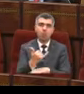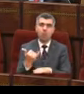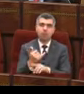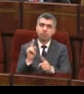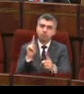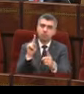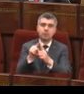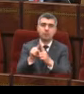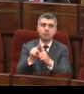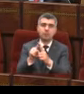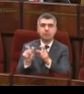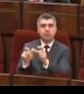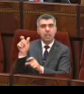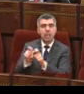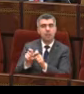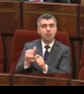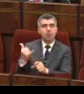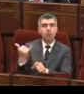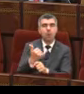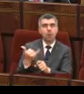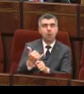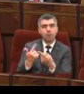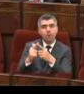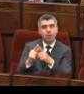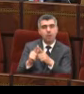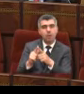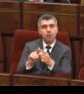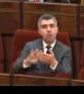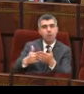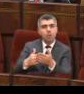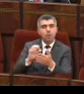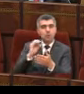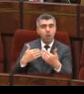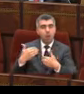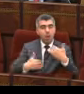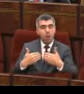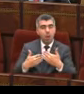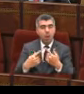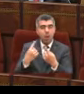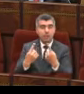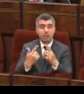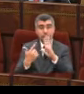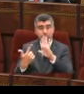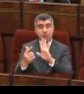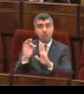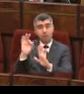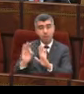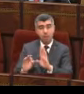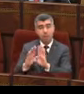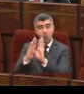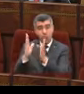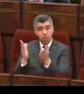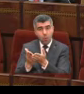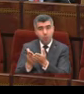المباشر لهاد الناس لأنهم ما عندهمش طاقات اللي عند الأسوياء. الآن 7% إلا جمعناها هاد السنوات